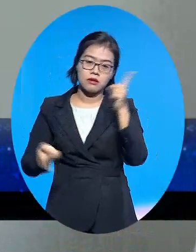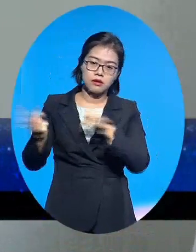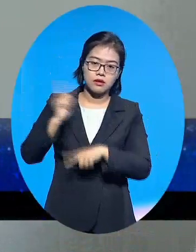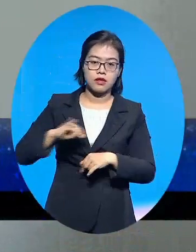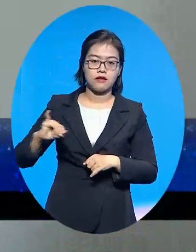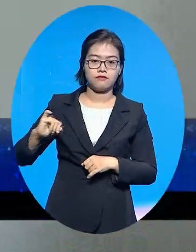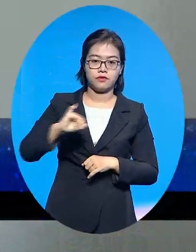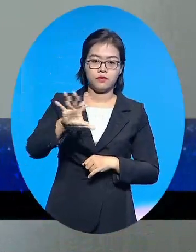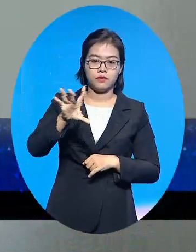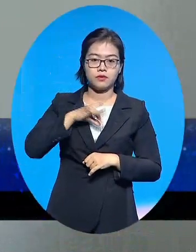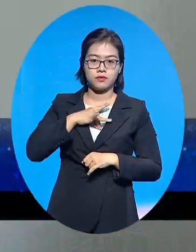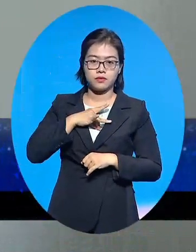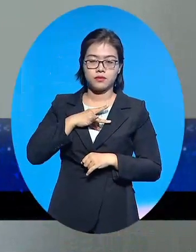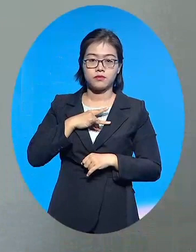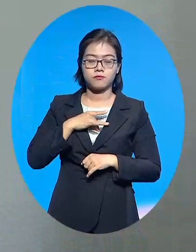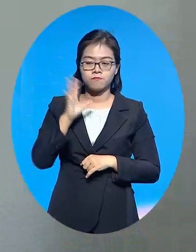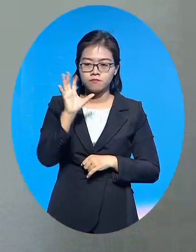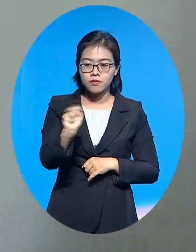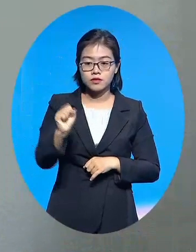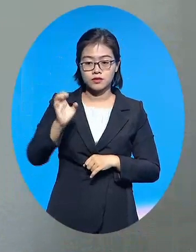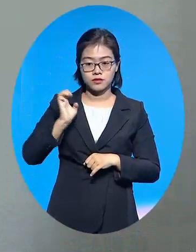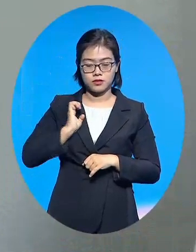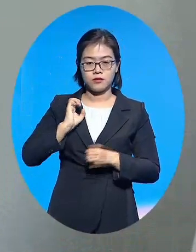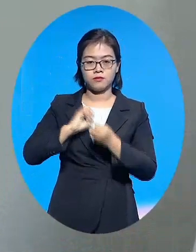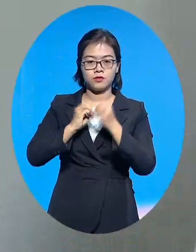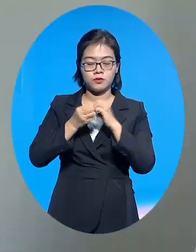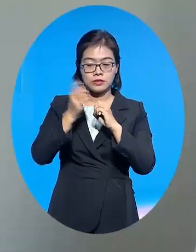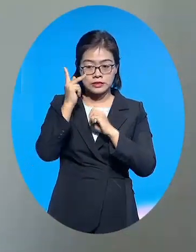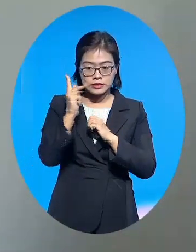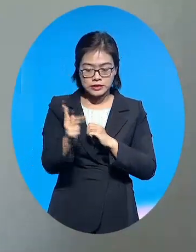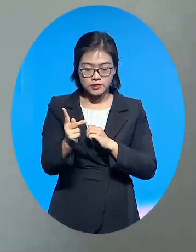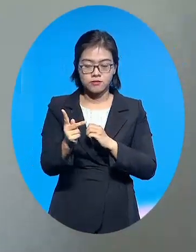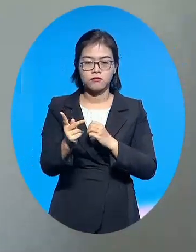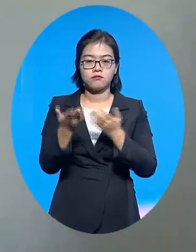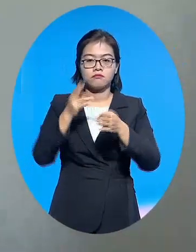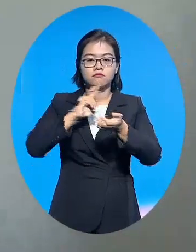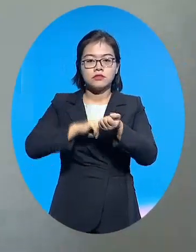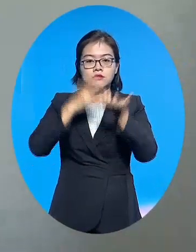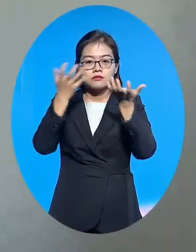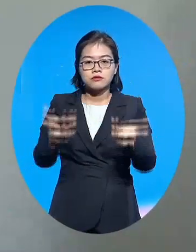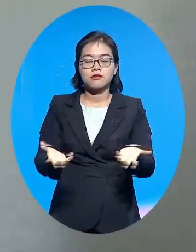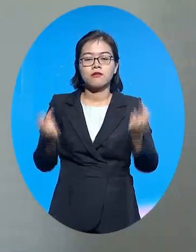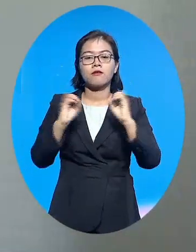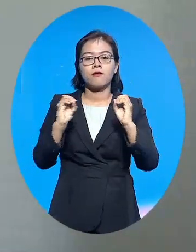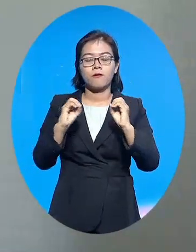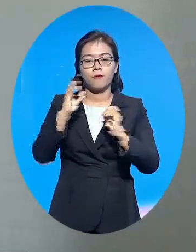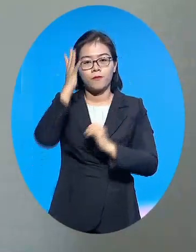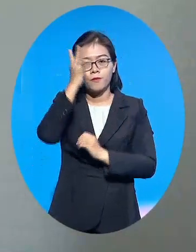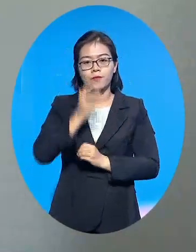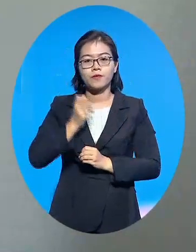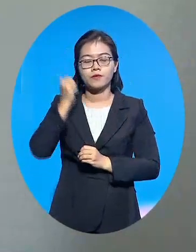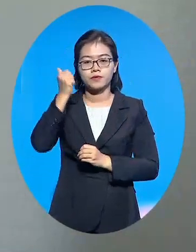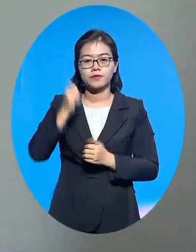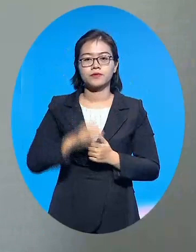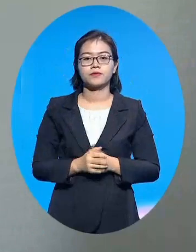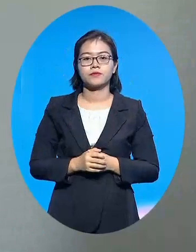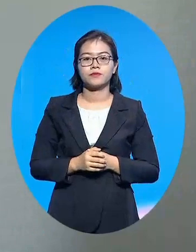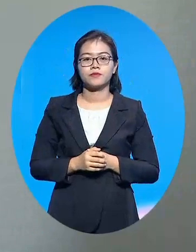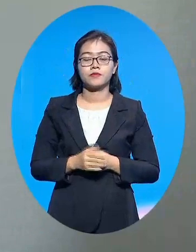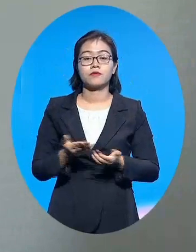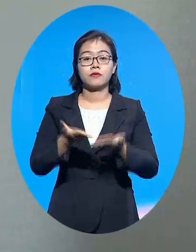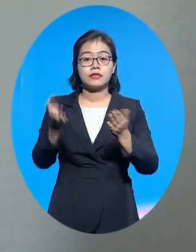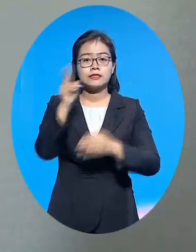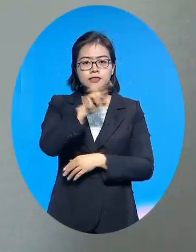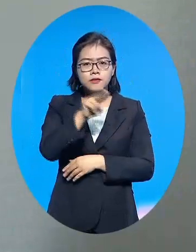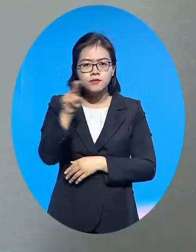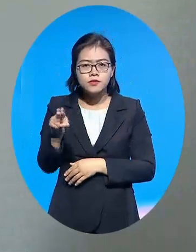phí việc phát hiện và điều trị kịp thời là rất quan trọng để bệnh không tiến triển nặng và không dồn áp lực lên hệ thống y tế nếu được chăm sóc và điều trị đầy đủ